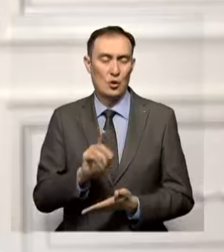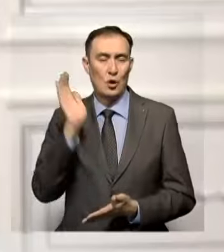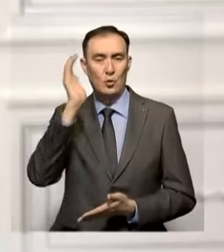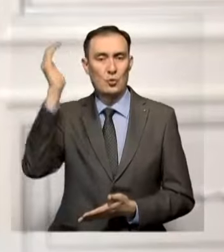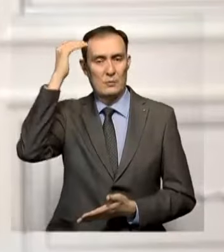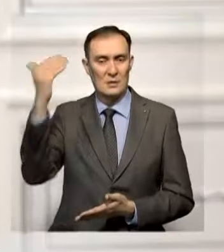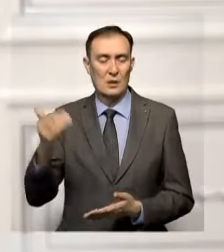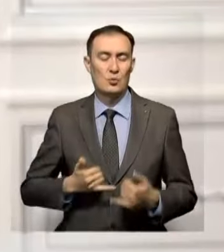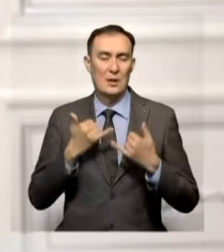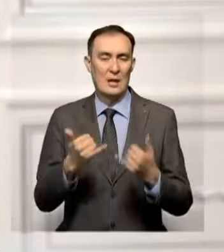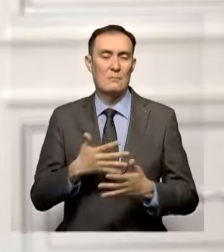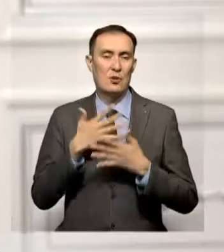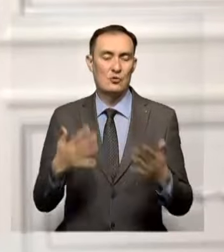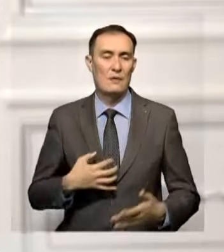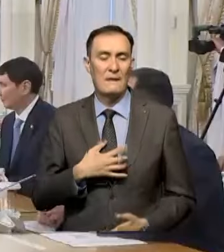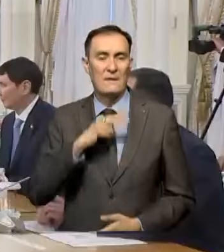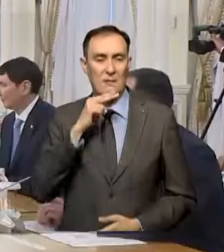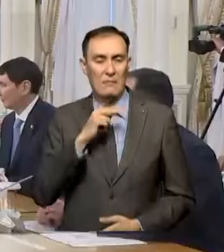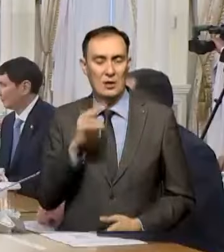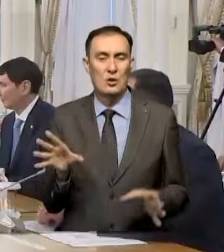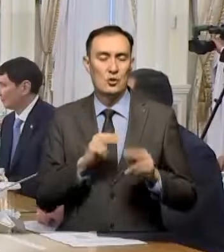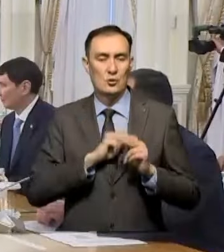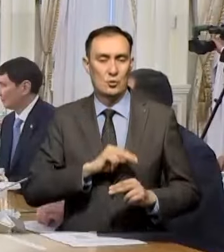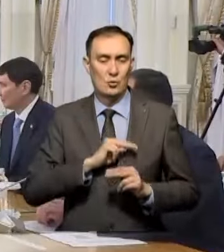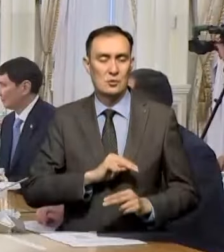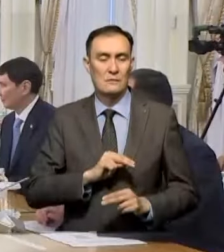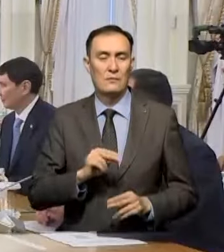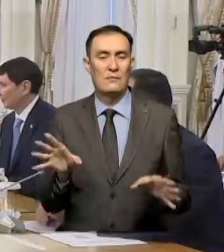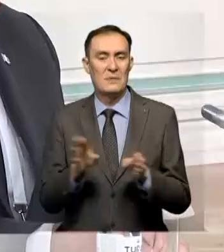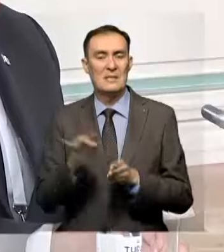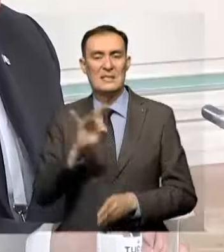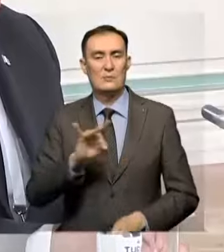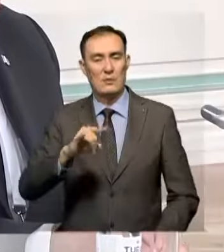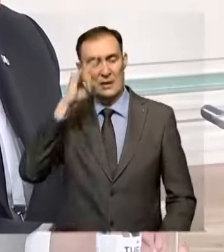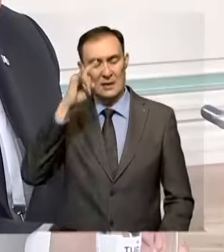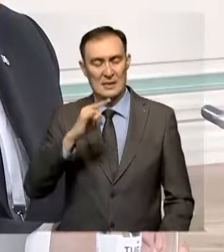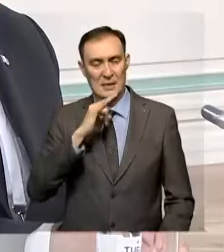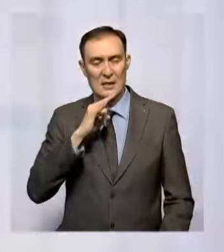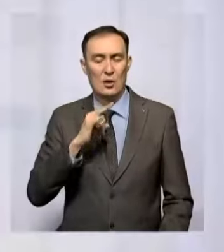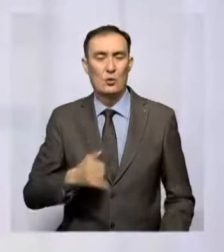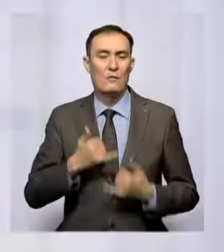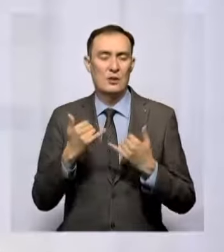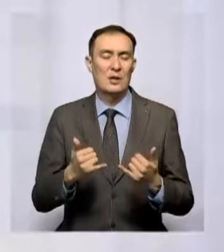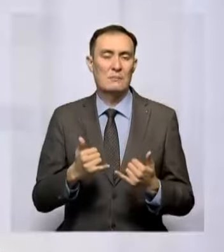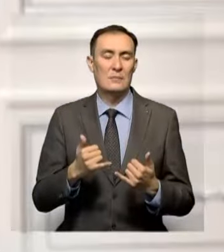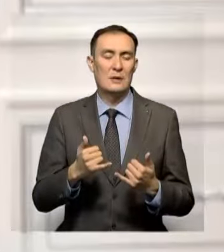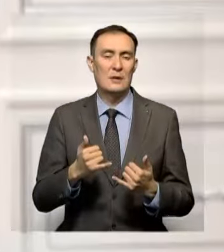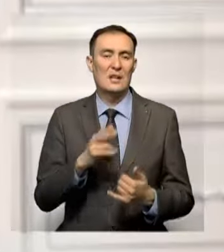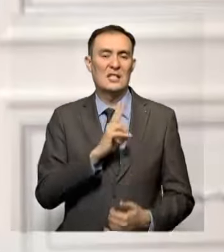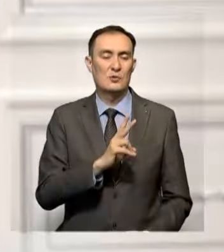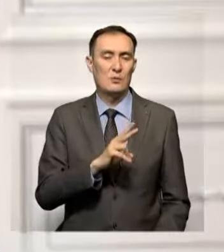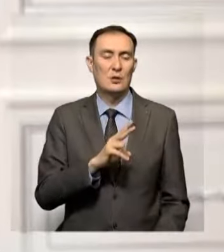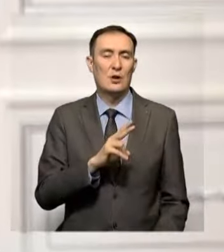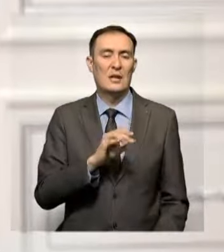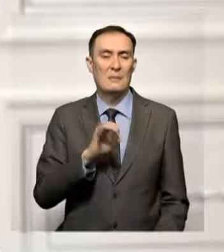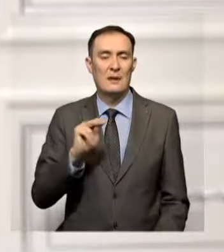Туркменистан уделяет большое внимание сотрудничеству с Республикой Казахстан. Уважаемый Касым Жомарт Кемелевич, ждем